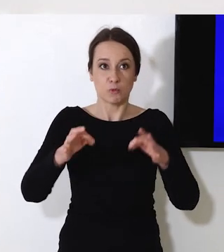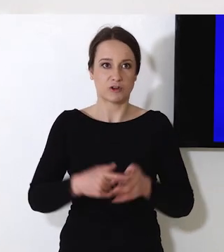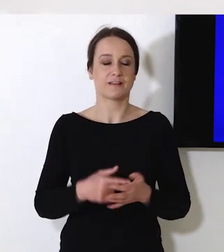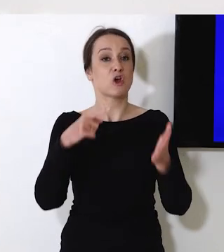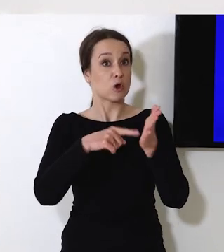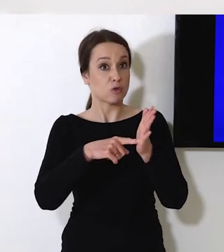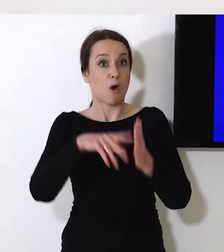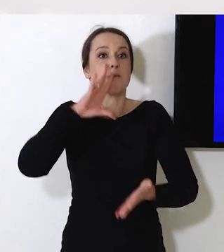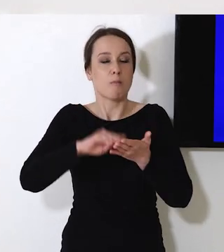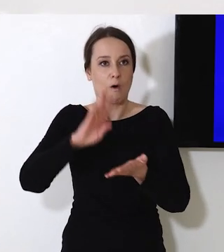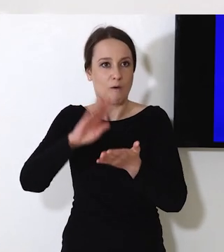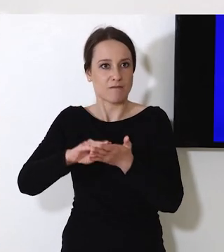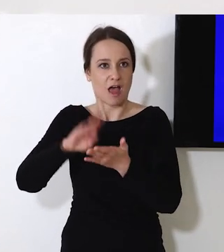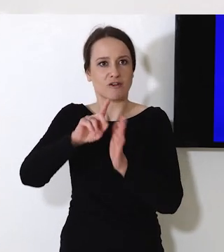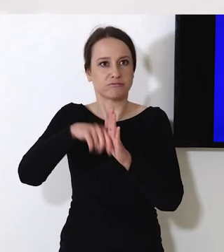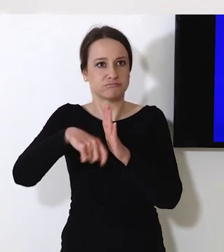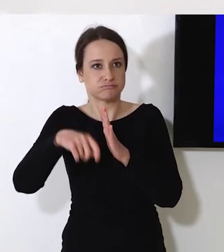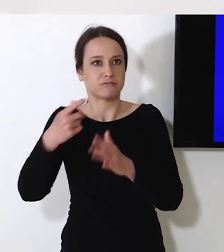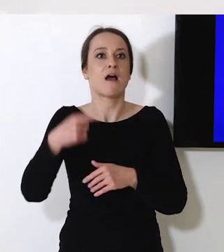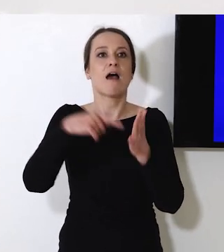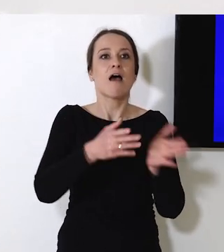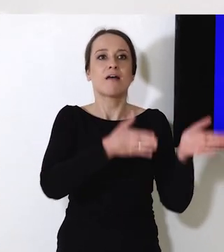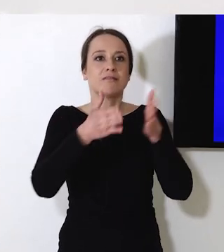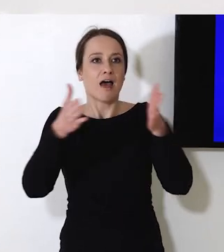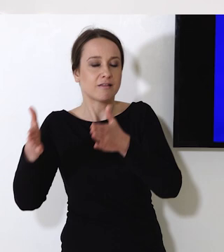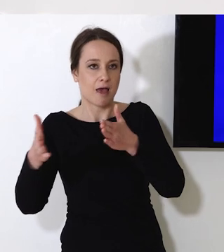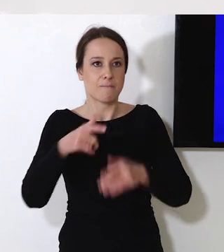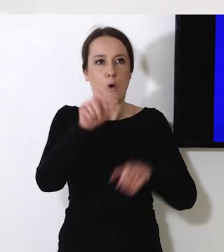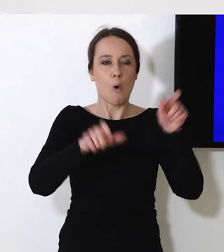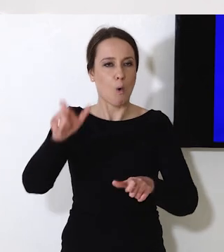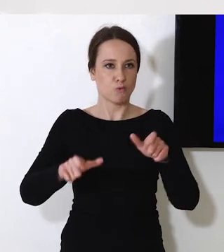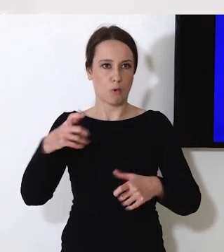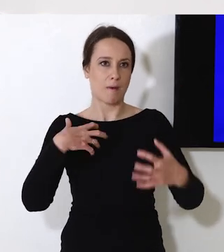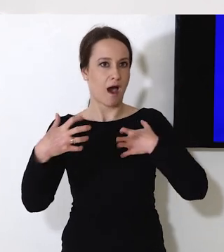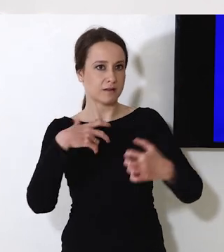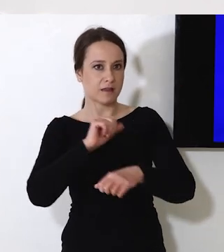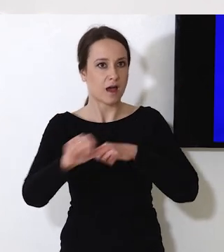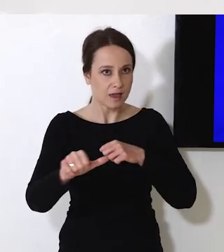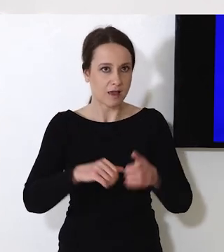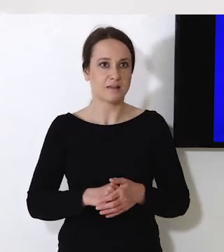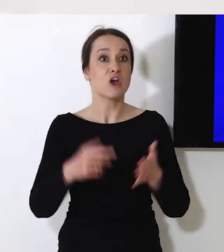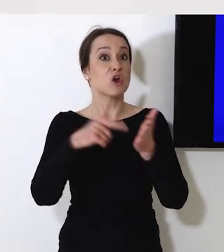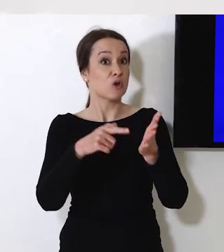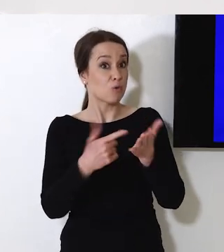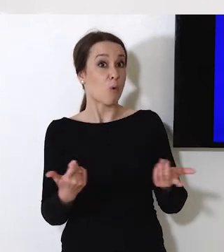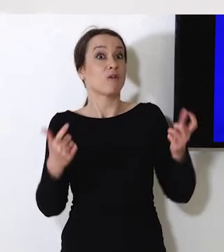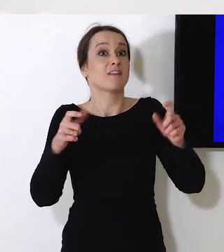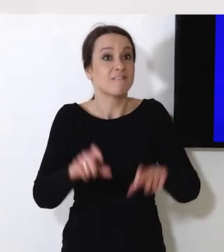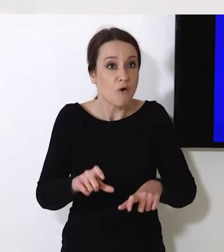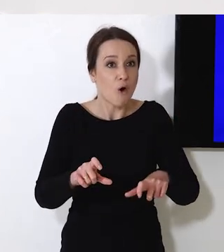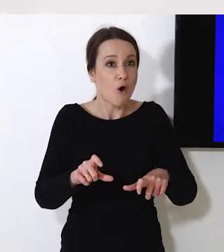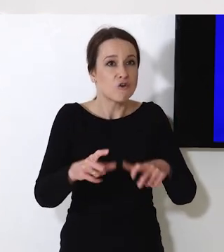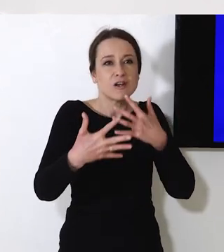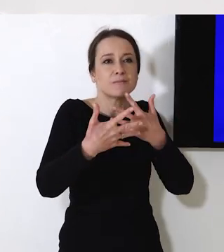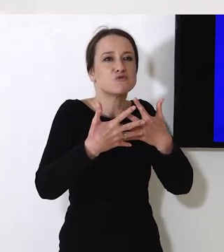powtarza się rytmicznie kolejno pojawiają się kolejne artyści tworząc i chcąc nie chcąc przenikający